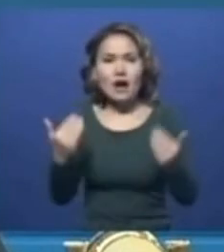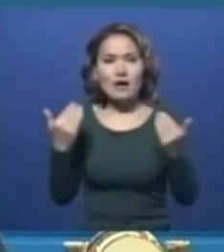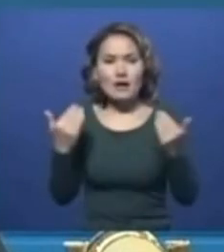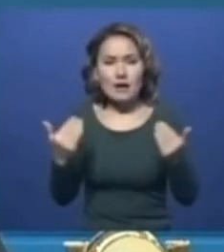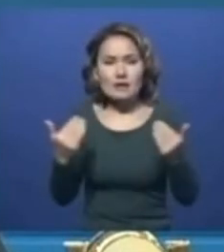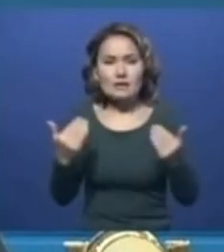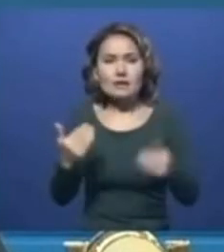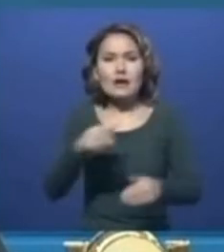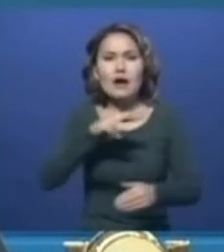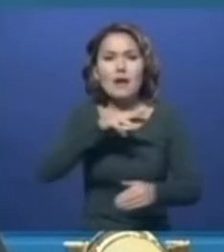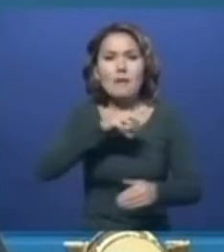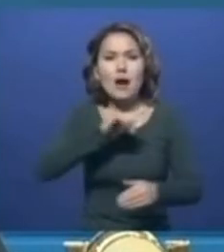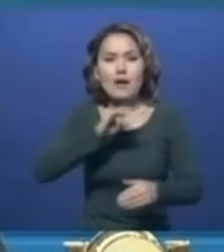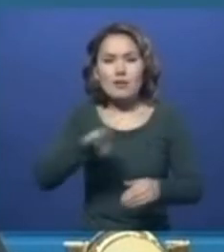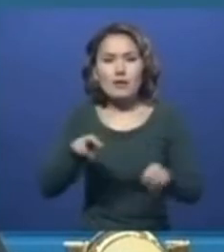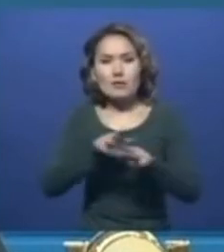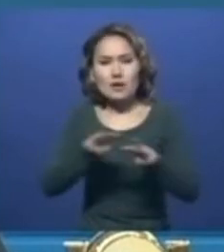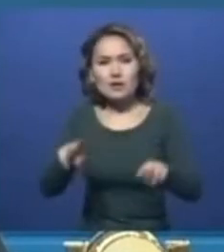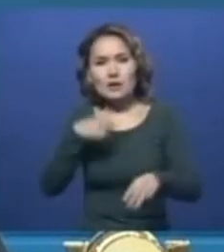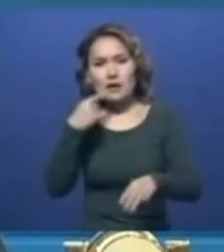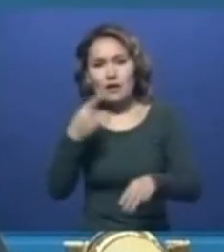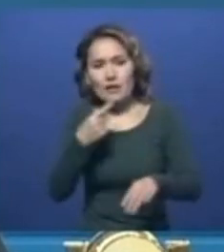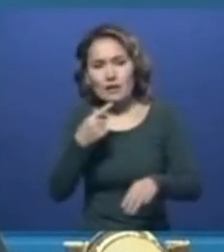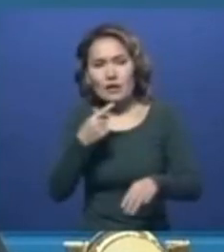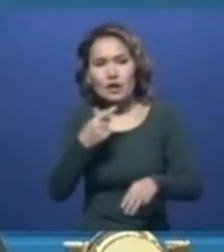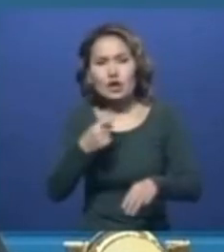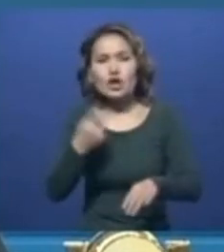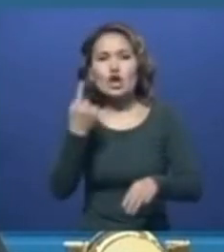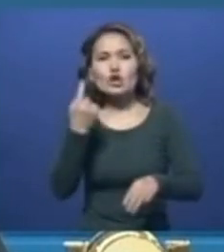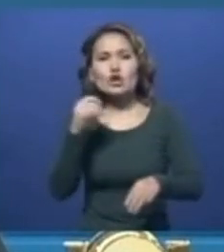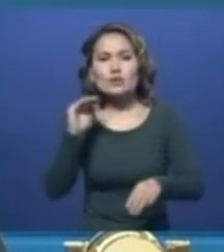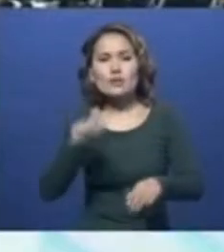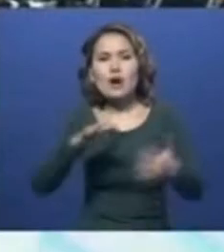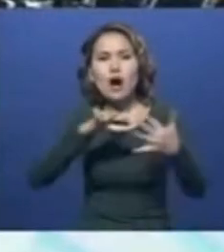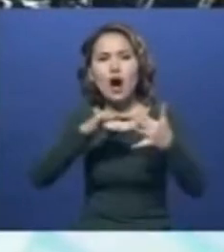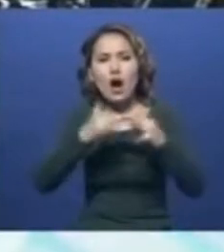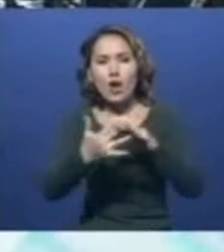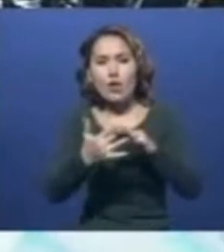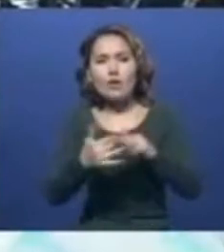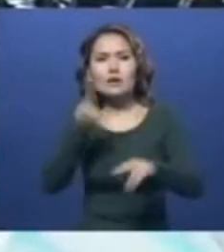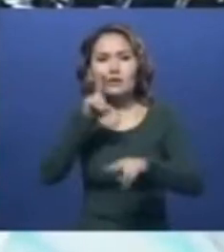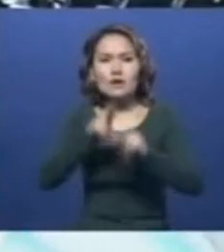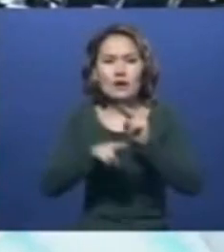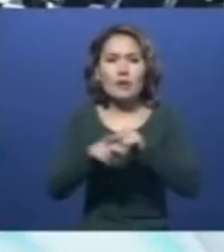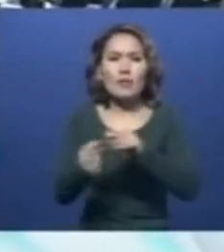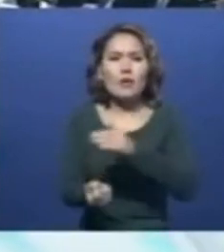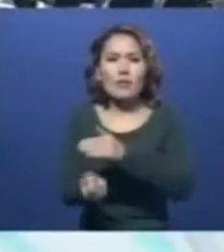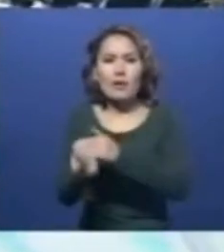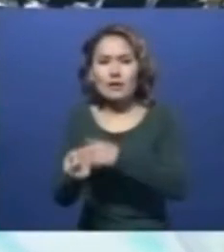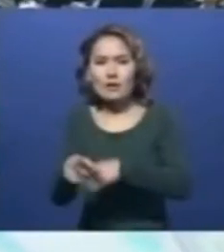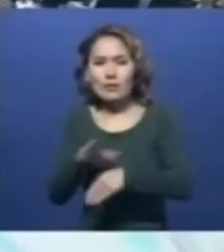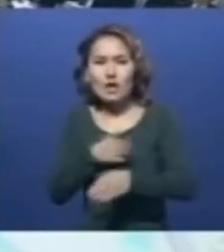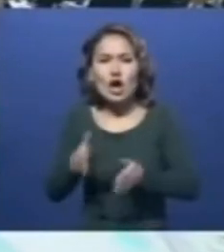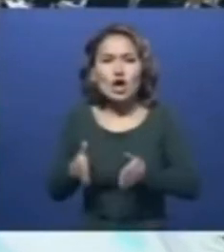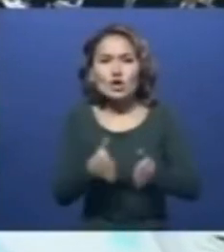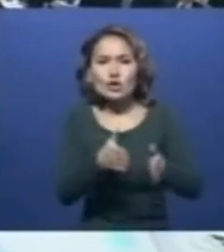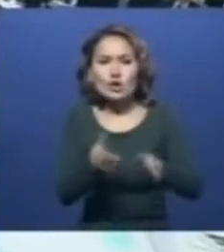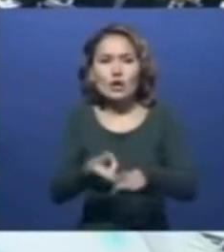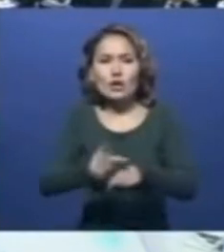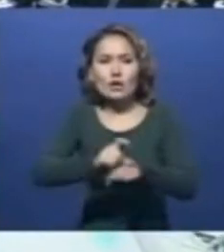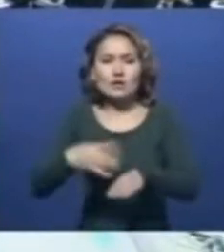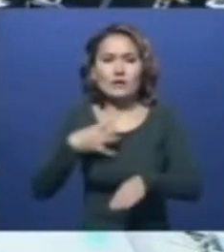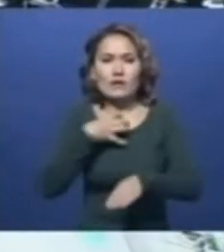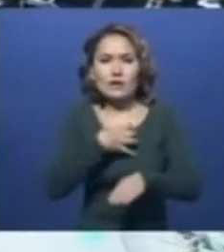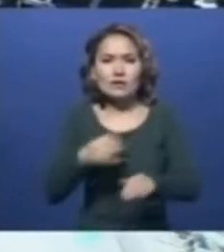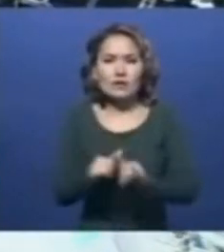Мамин маған келіп айтты, қанша жүздеген ауылдар пайда болды, қоныстар пайда болды. Сол жол деген өсу өркендеу